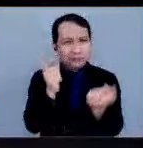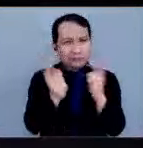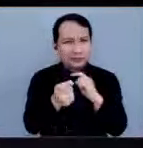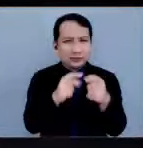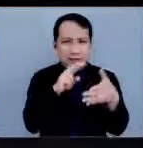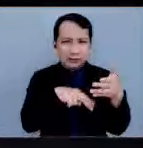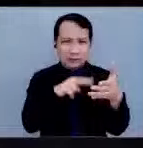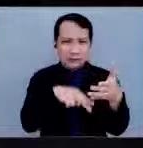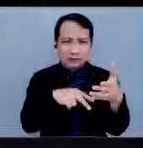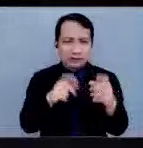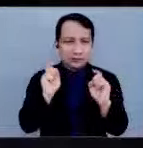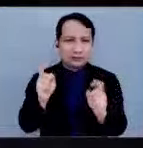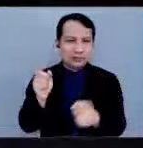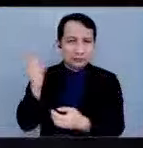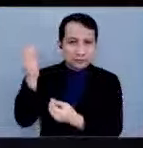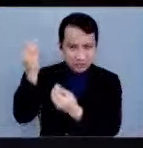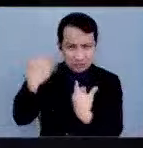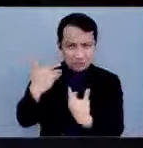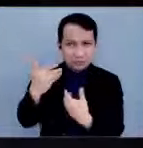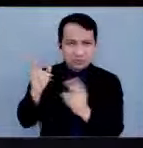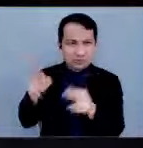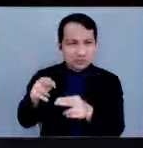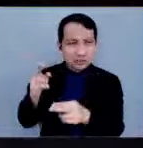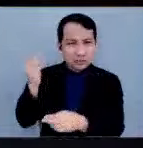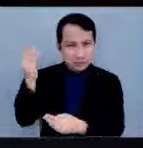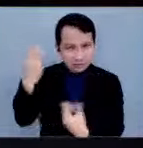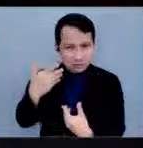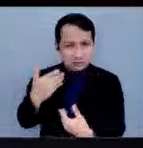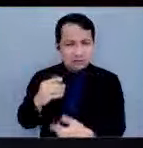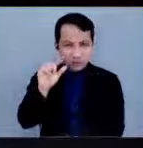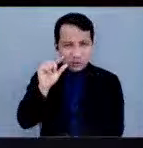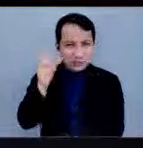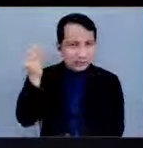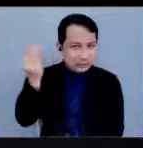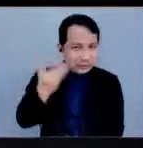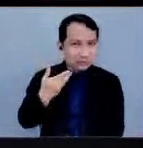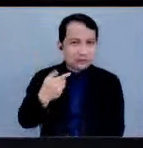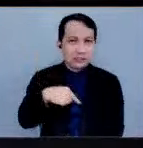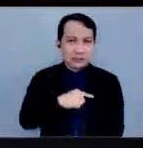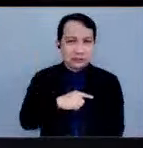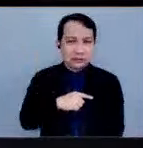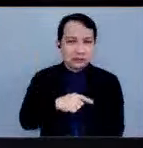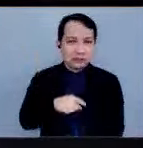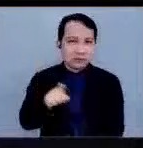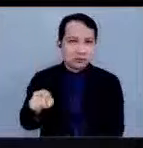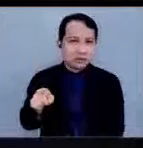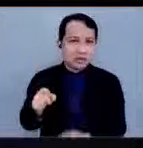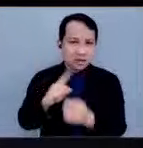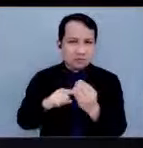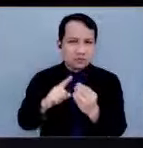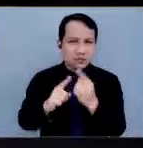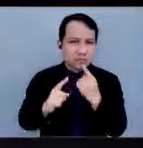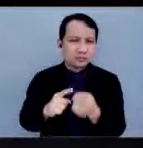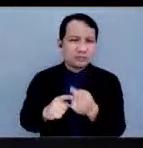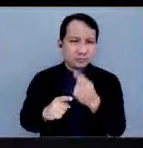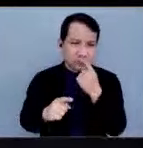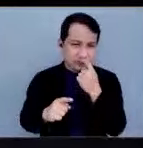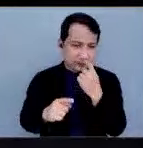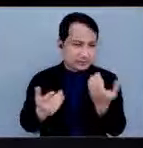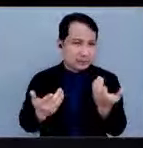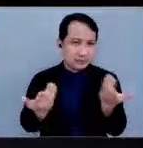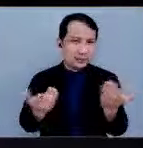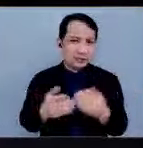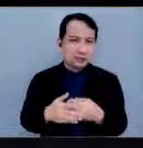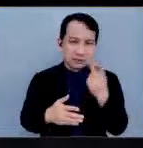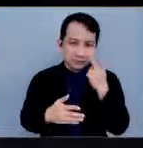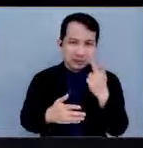quick ko lang narinig ang balita. Kanyang mga remarks. So Tignan ko muna